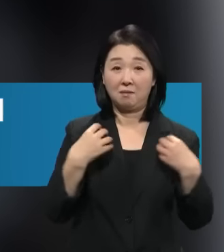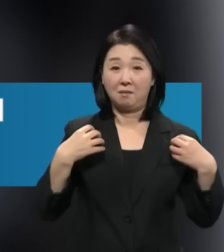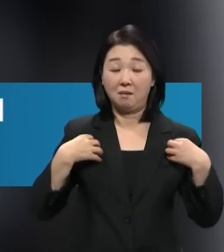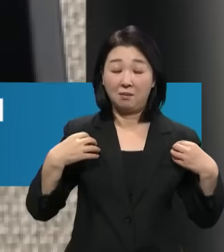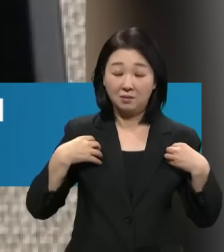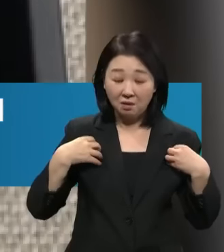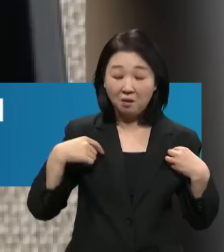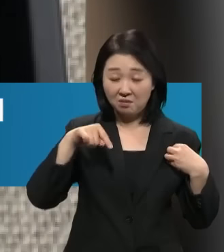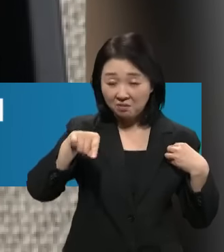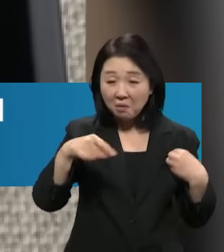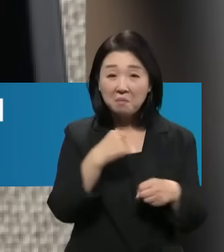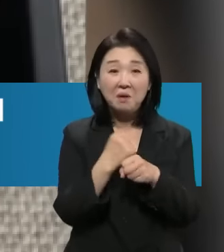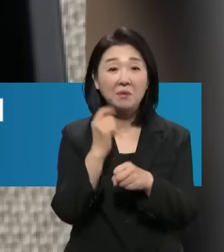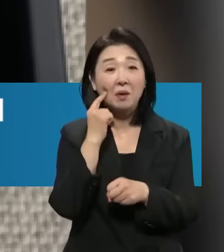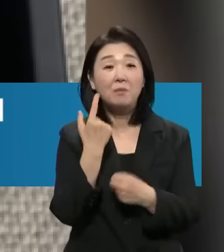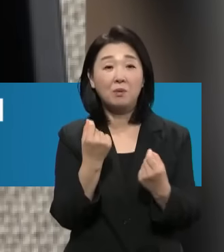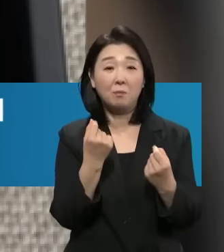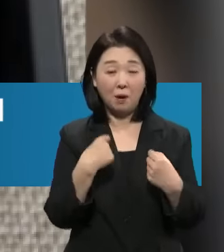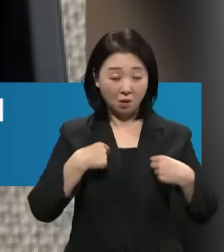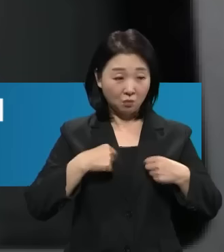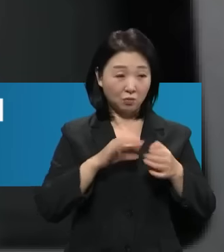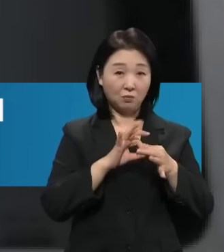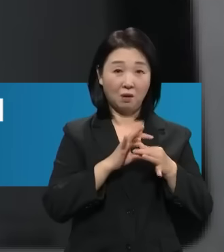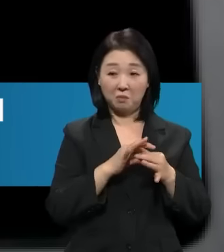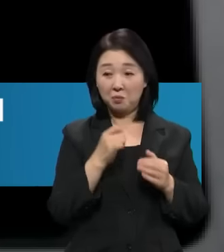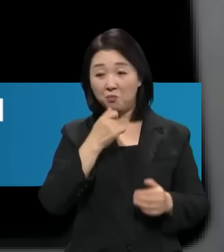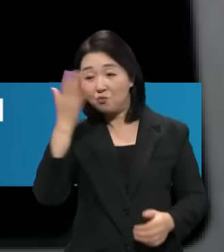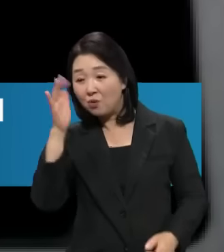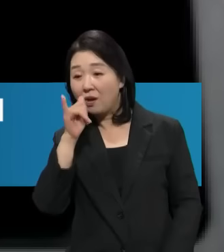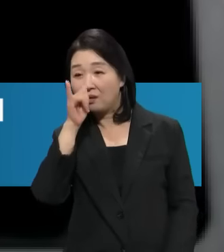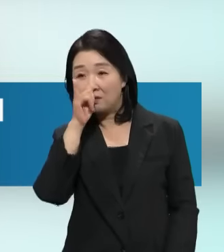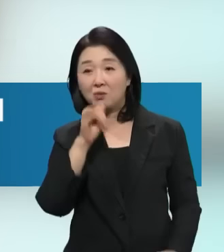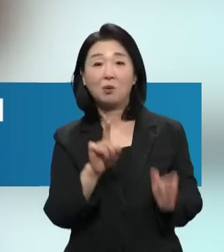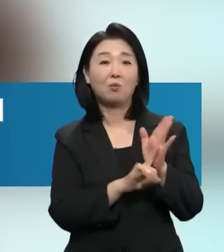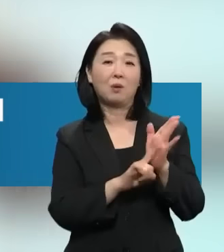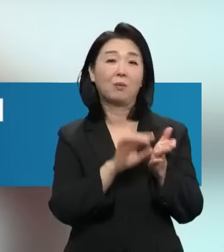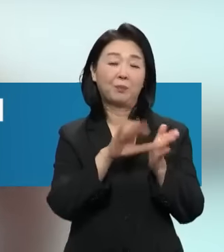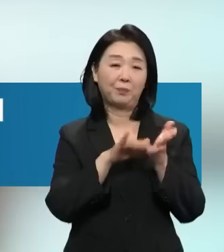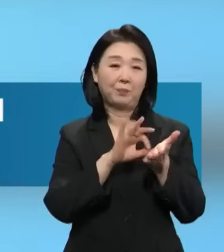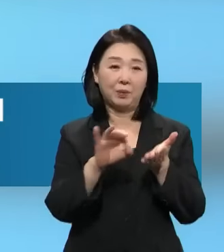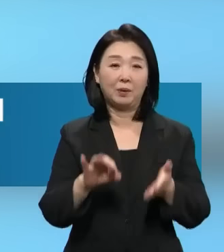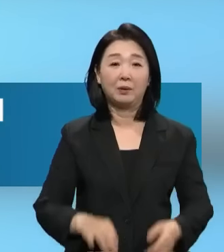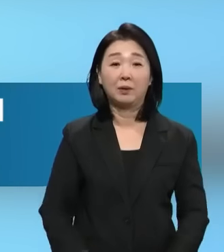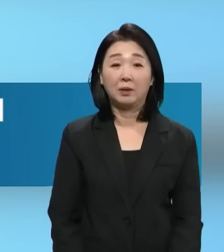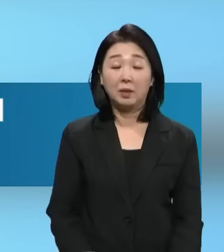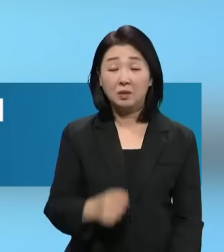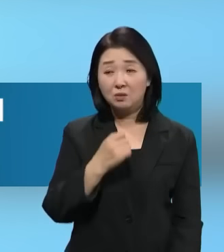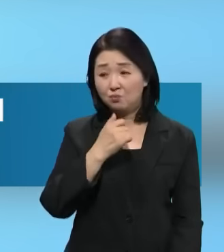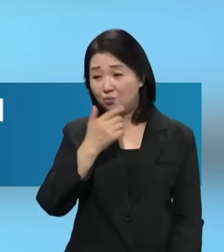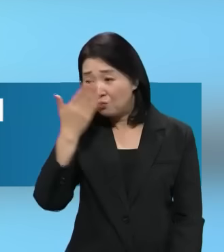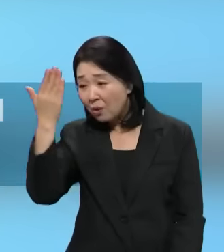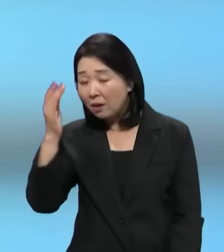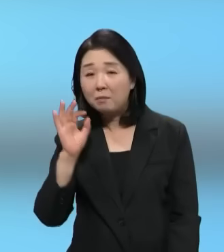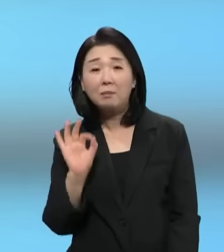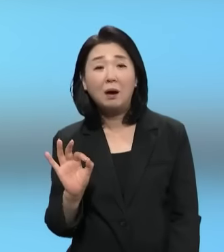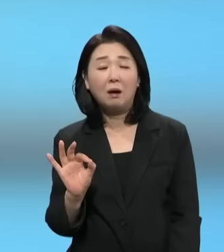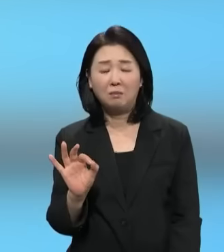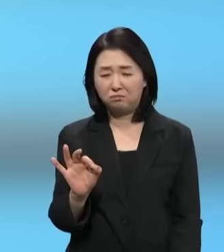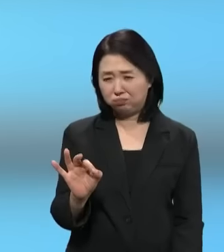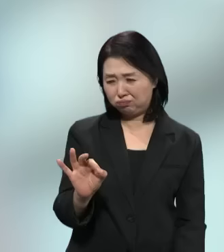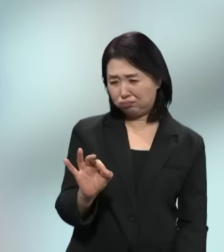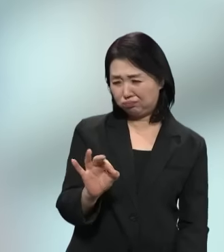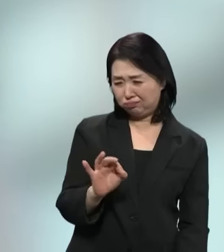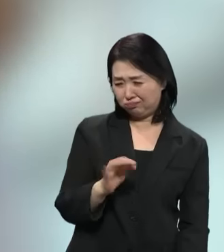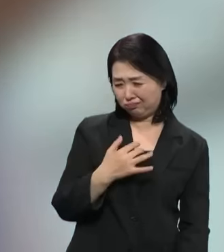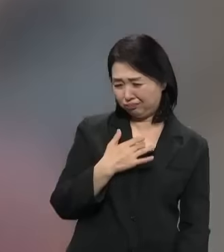셈입니다. 의류 브랜드에서도 트렌드를 파악하고 이렇게 광고에 사용하기도 하는데요. 이런 유행을 바라보는 시선 곱지만은